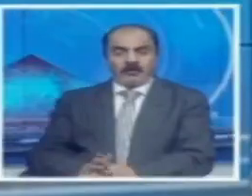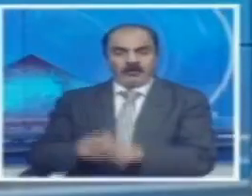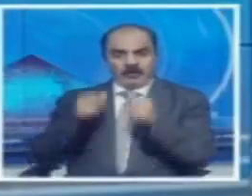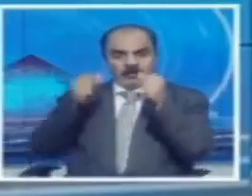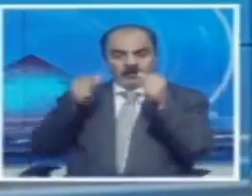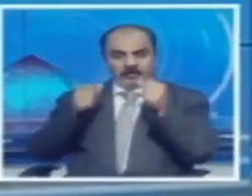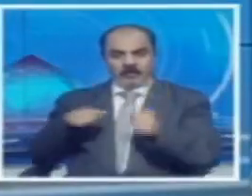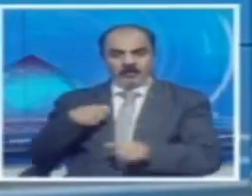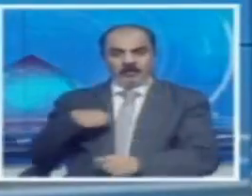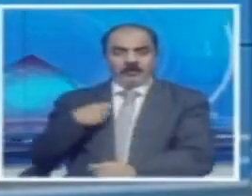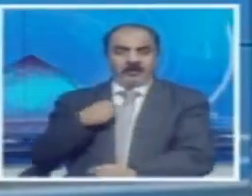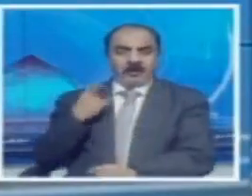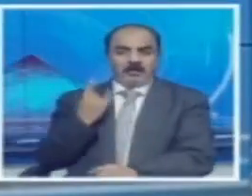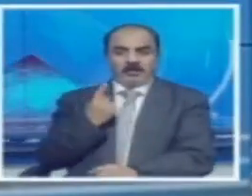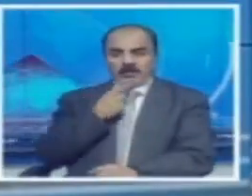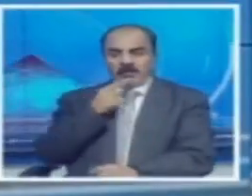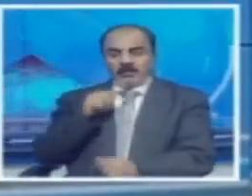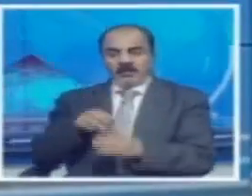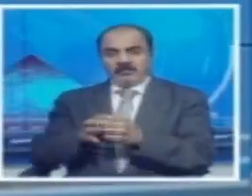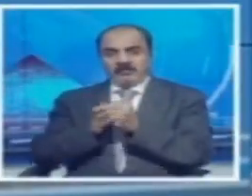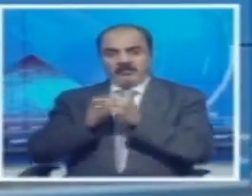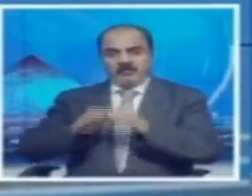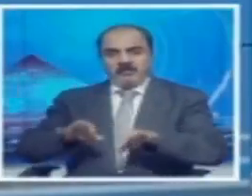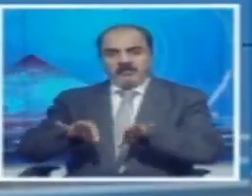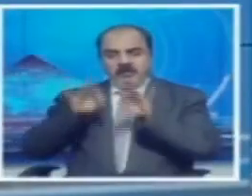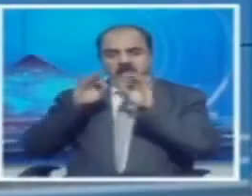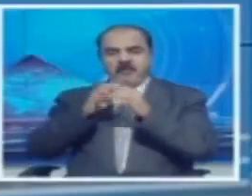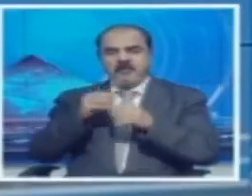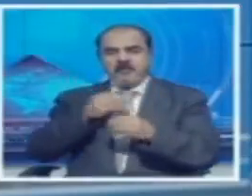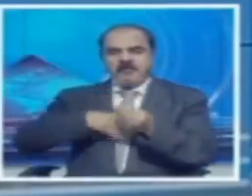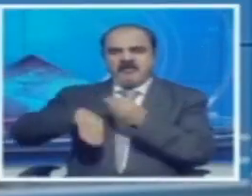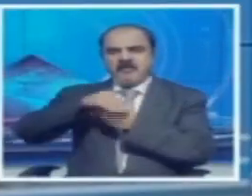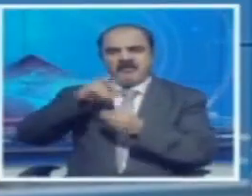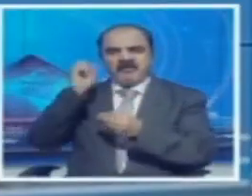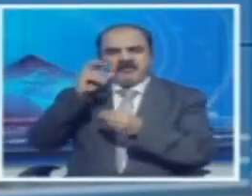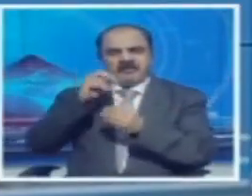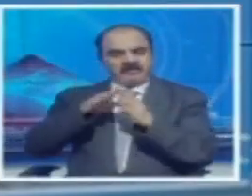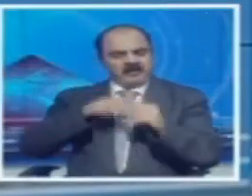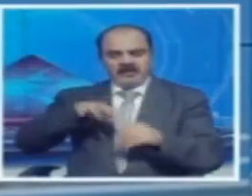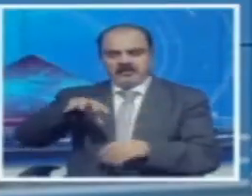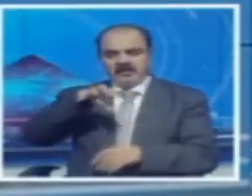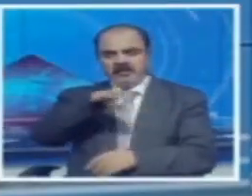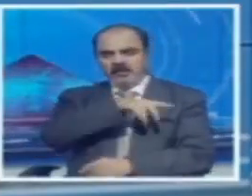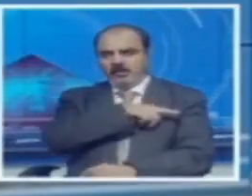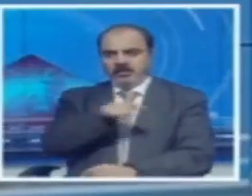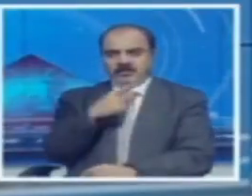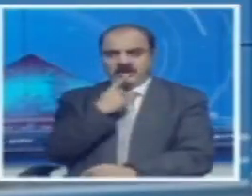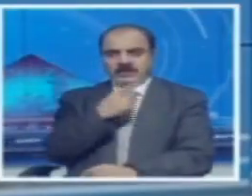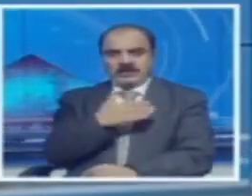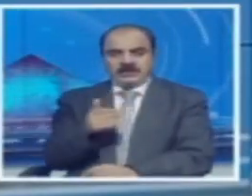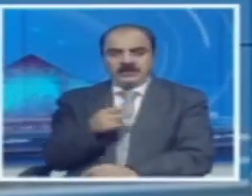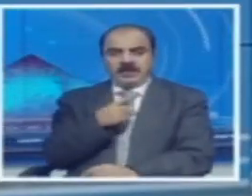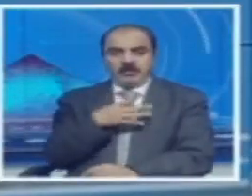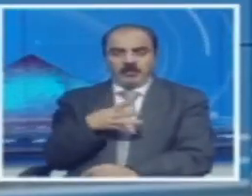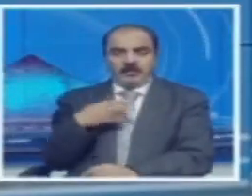أعلنت وزارة الداخلية البدء في إجراء القرعة العلنية بكافة مديريات الأمن على مستوى الجمهورية لموسم الحج هذا